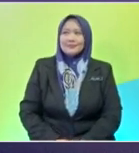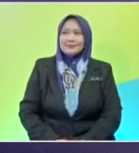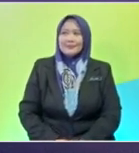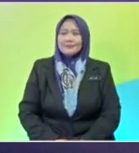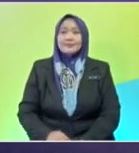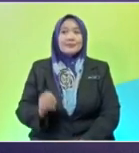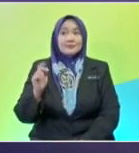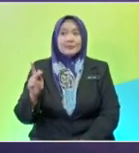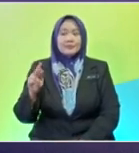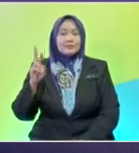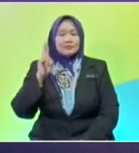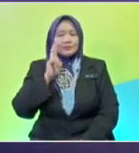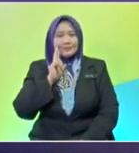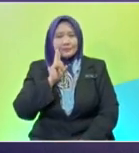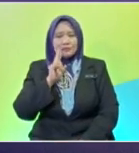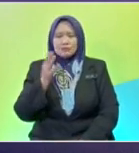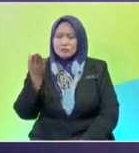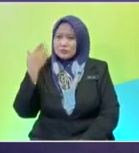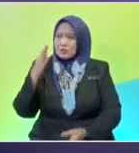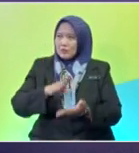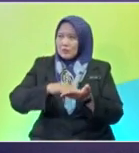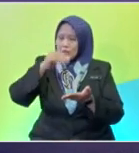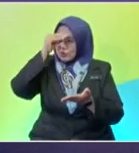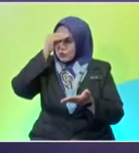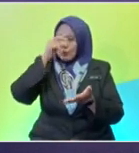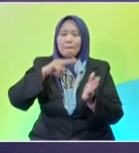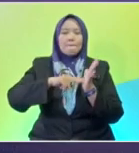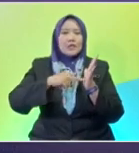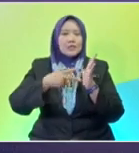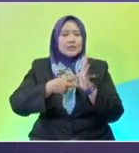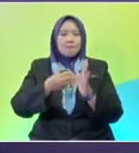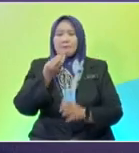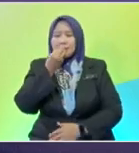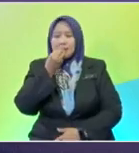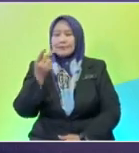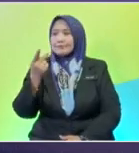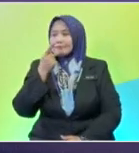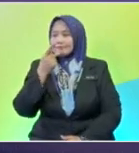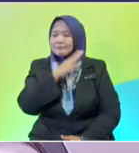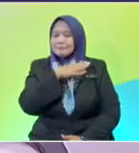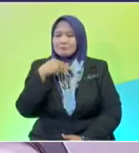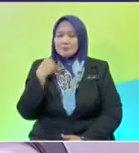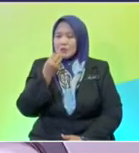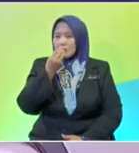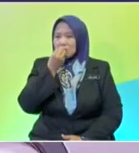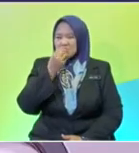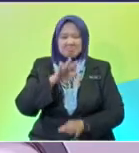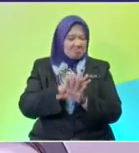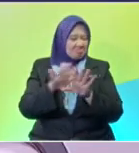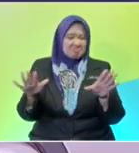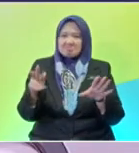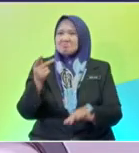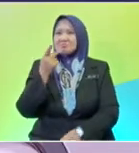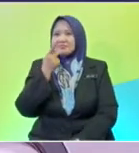Oke Ria tadi kita udah belajar maksud makanan berhasiat dengan tidak berkhasiat mungkin sekarang